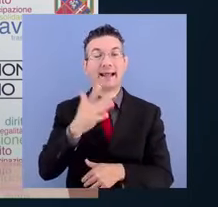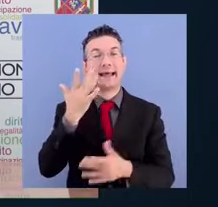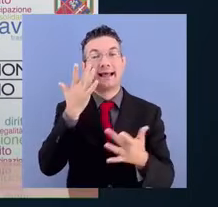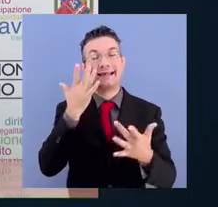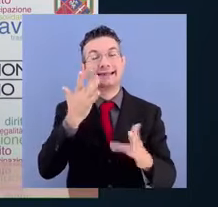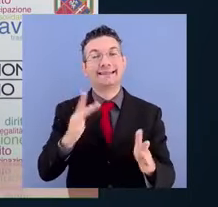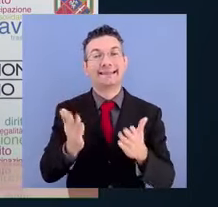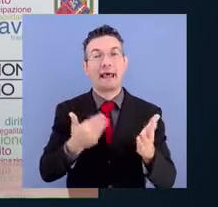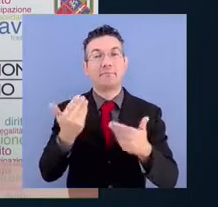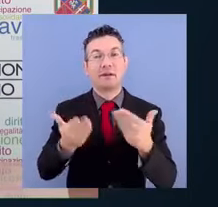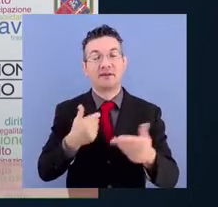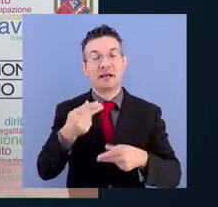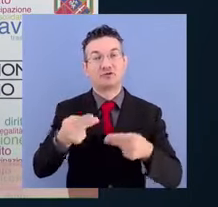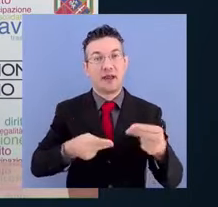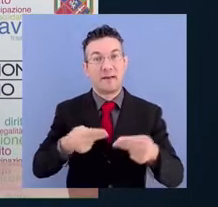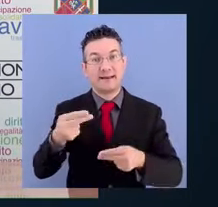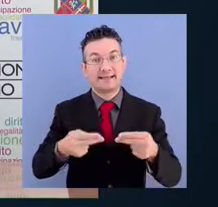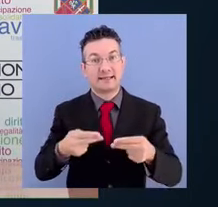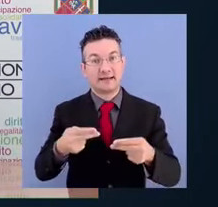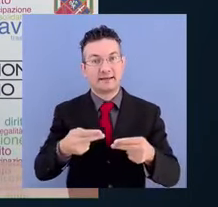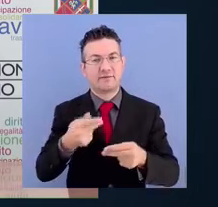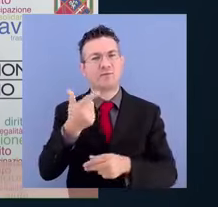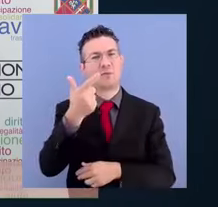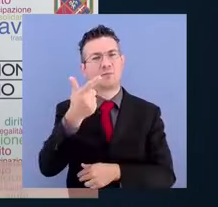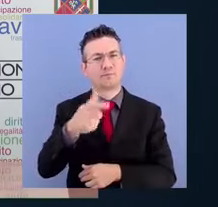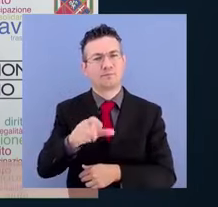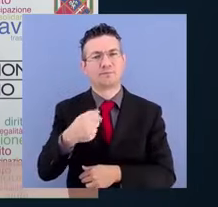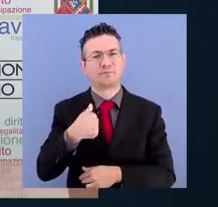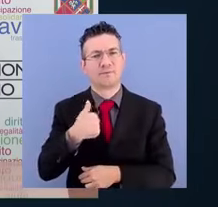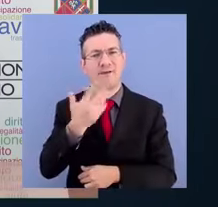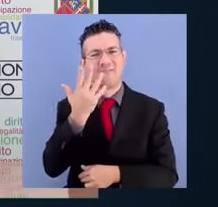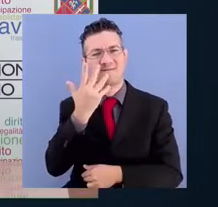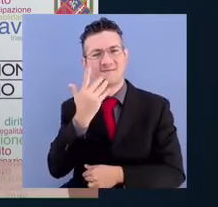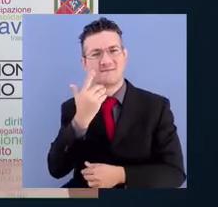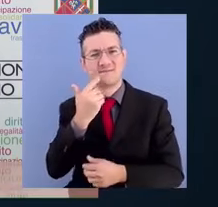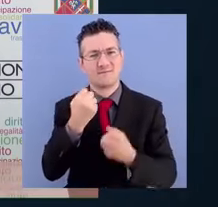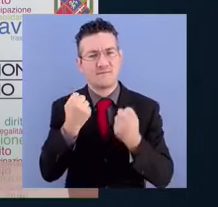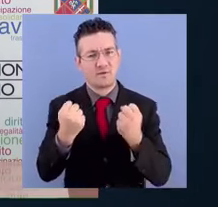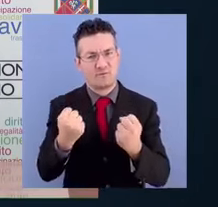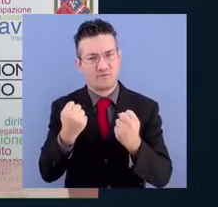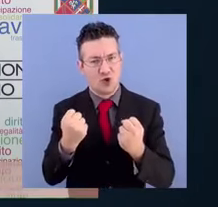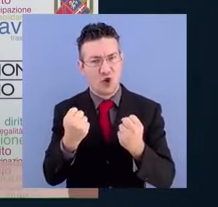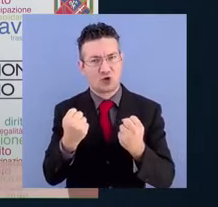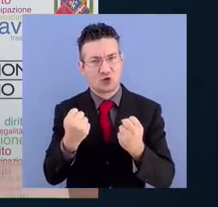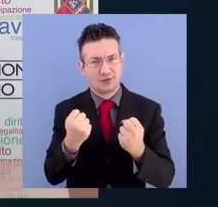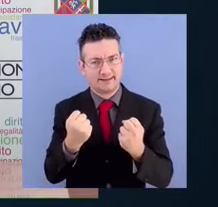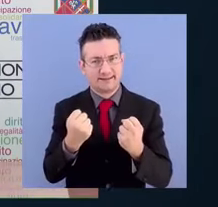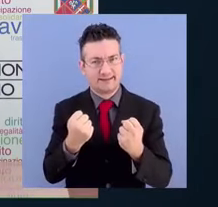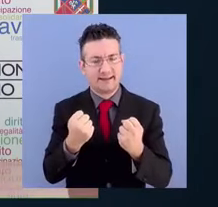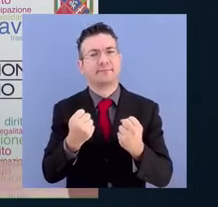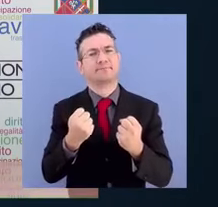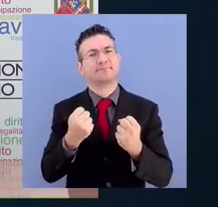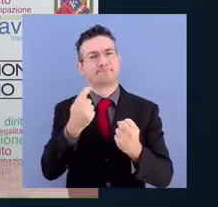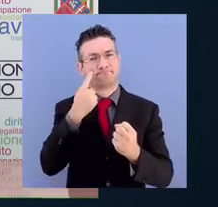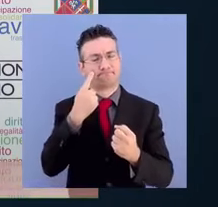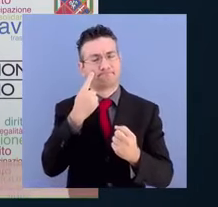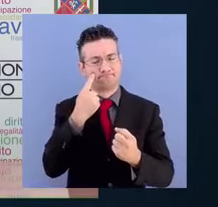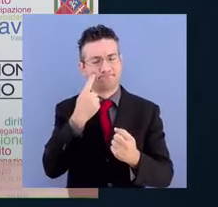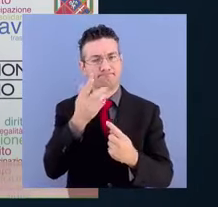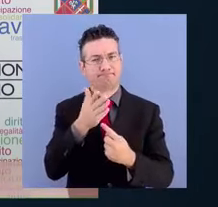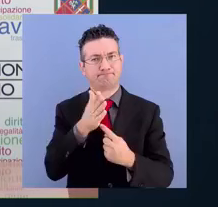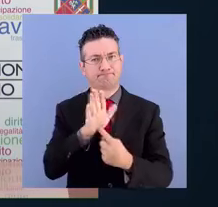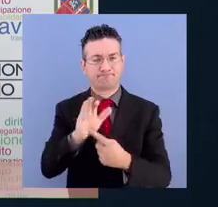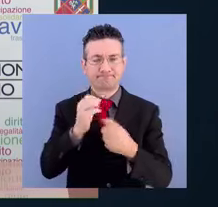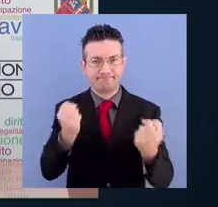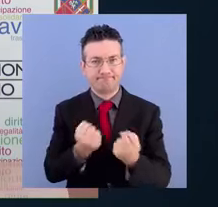ho voluto fortemente affiancare e sostenere un'importante iniziativa che l'ente